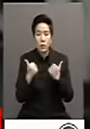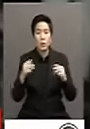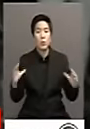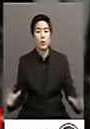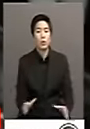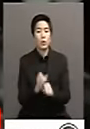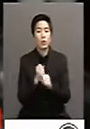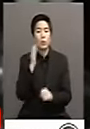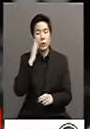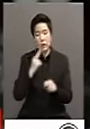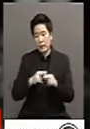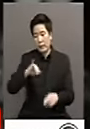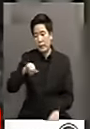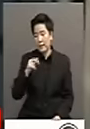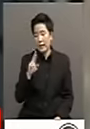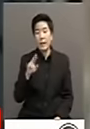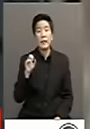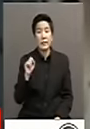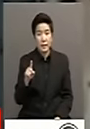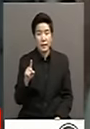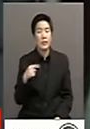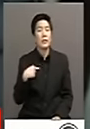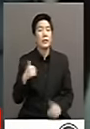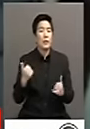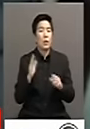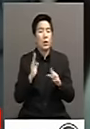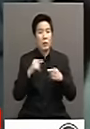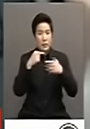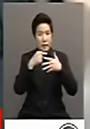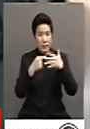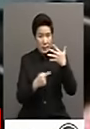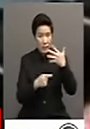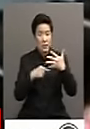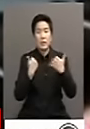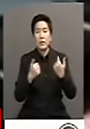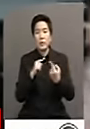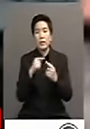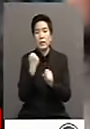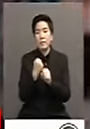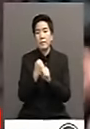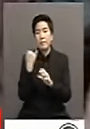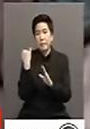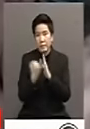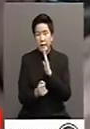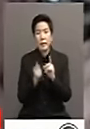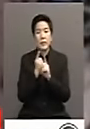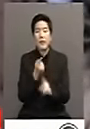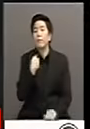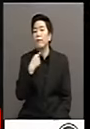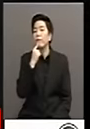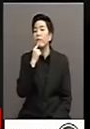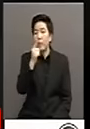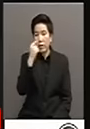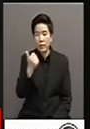ได้ว่านายจิรศักดิ์หมอนิ่มนายสันตินายธวัชชัยร่วมกันกระทำความผิดตามฟ้องศ